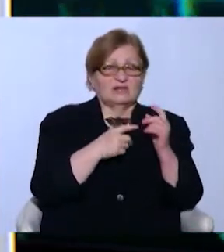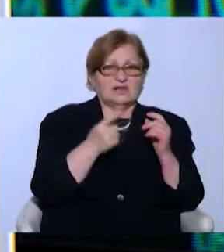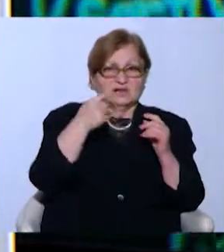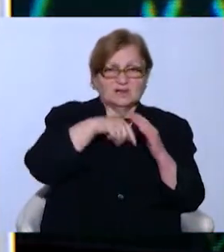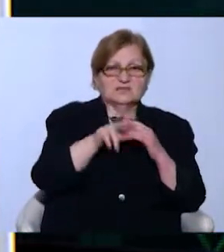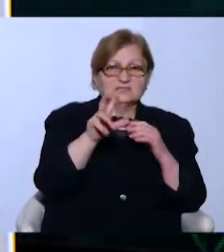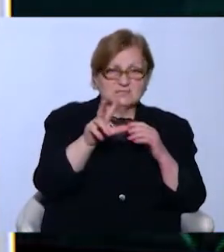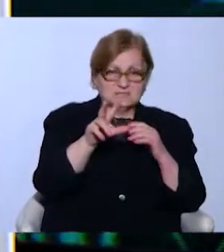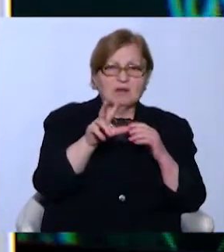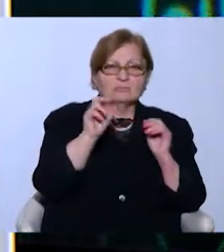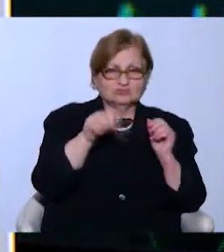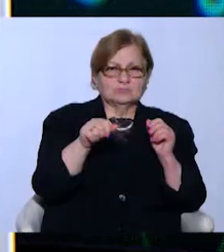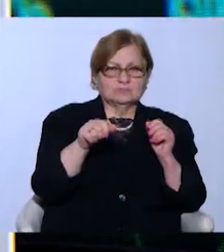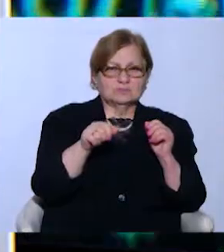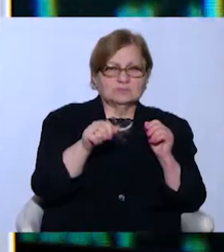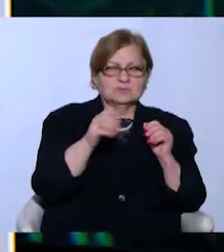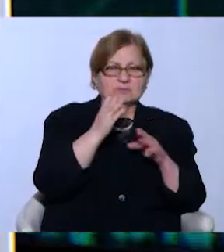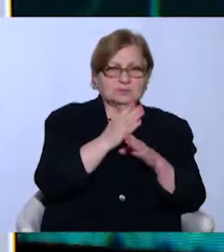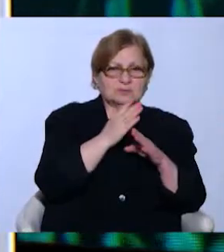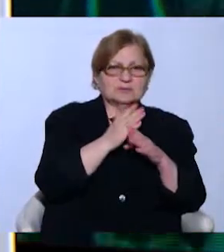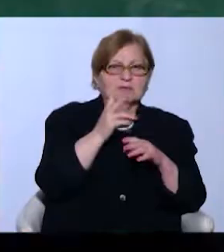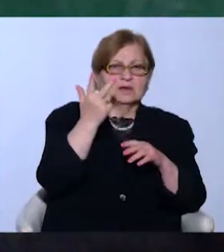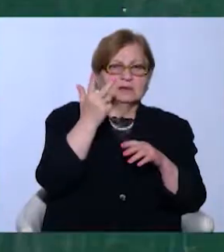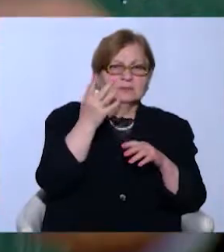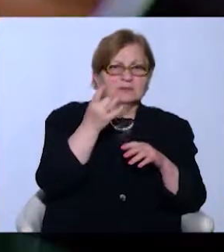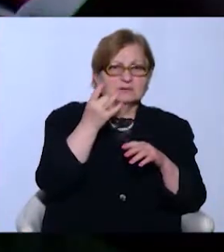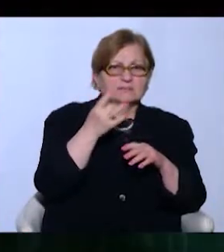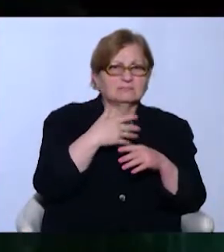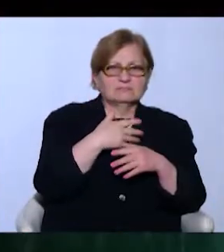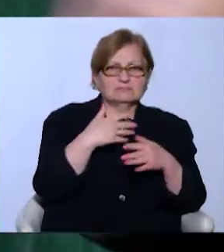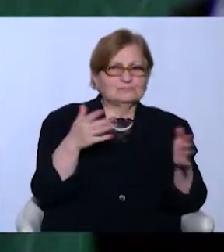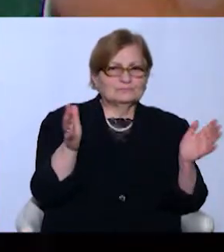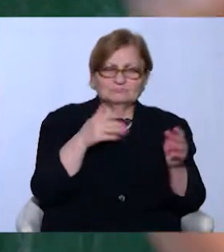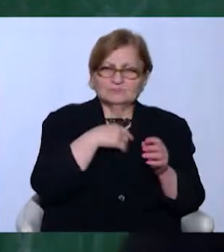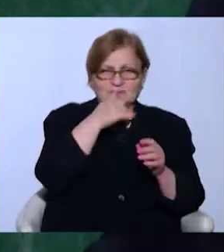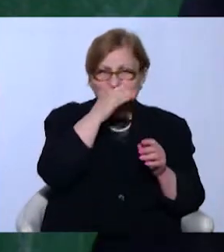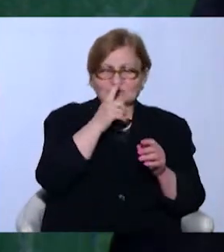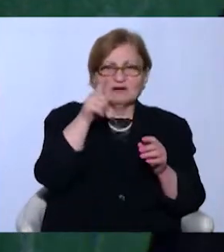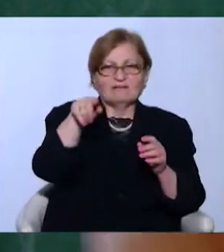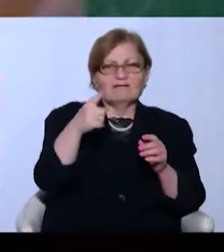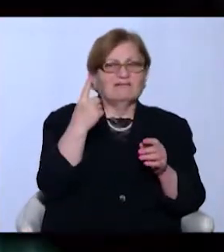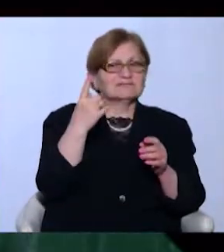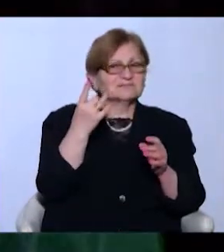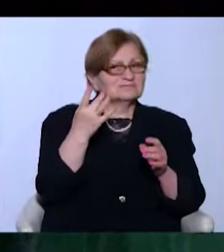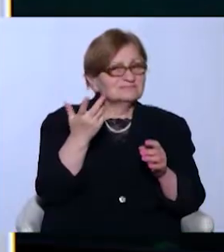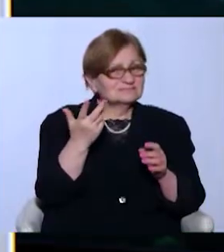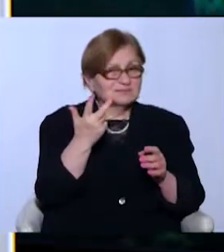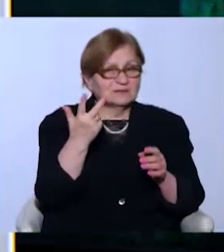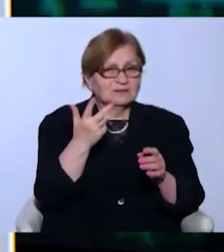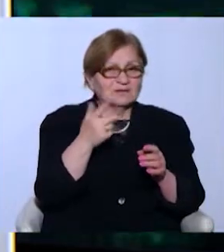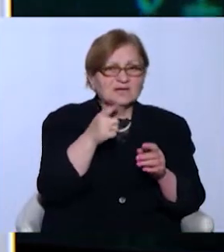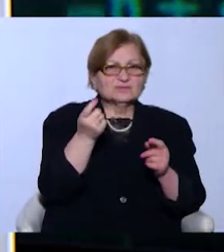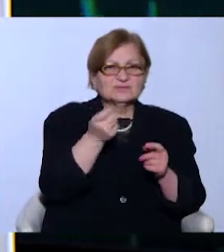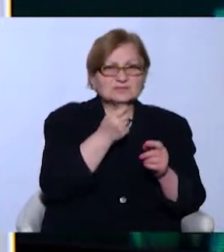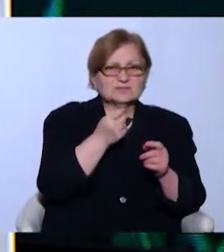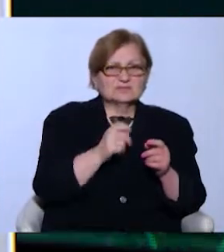აღების უფლება მაქვს კი, იმიტომ რომ იქ სამი არის ერთხელ. მეტიჯერ სამის აღების უფლება არა მაქვს. მაშინ მინიმალური რაოდენობა, აი ეს